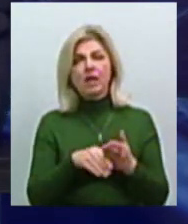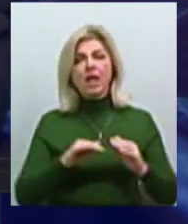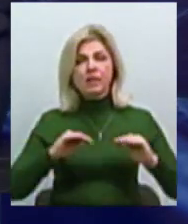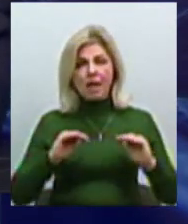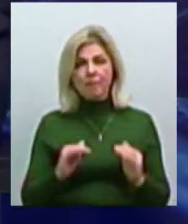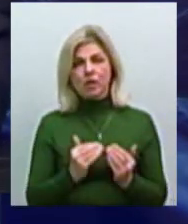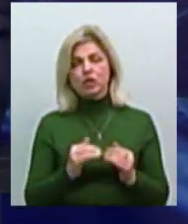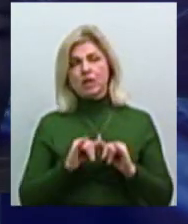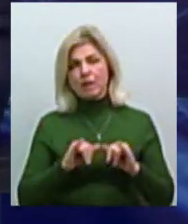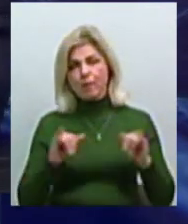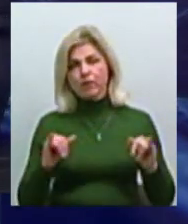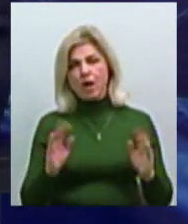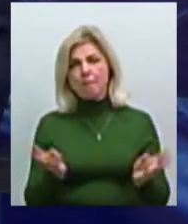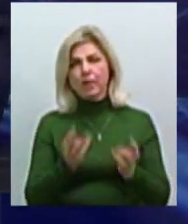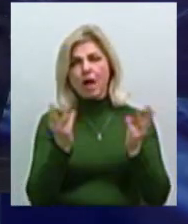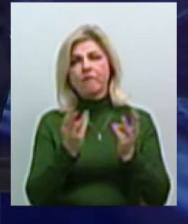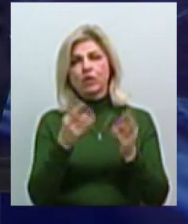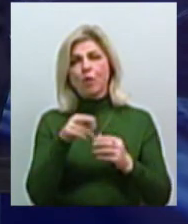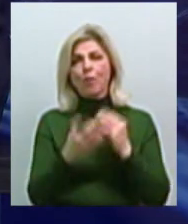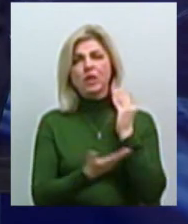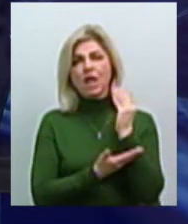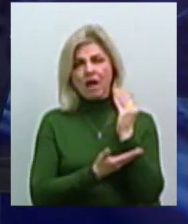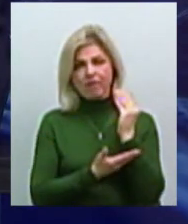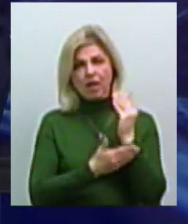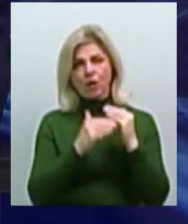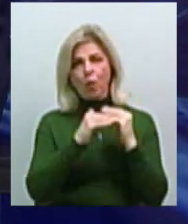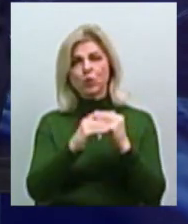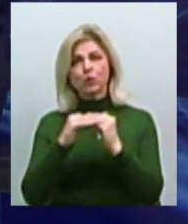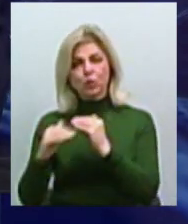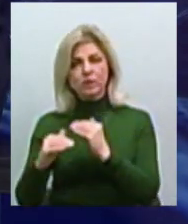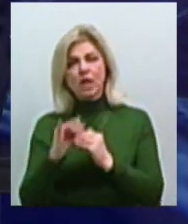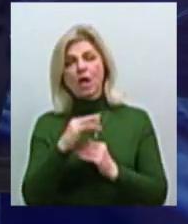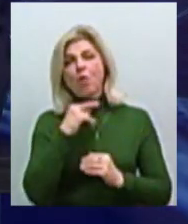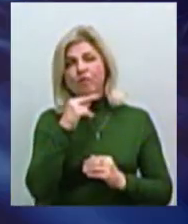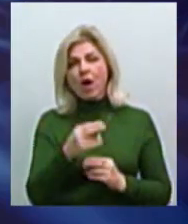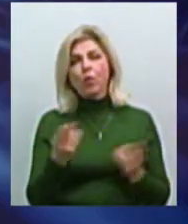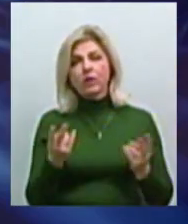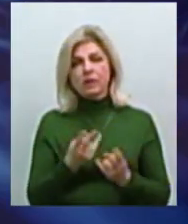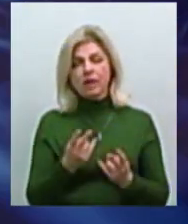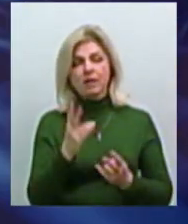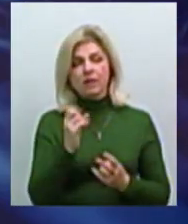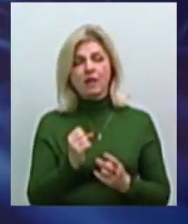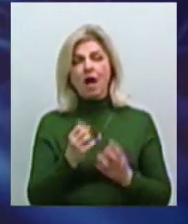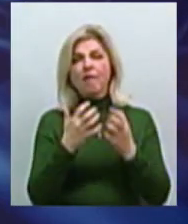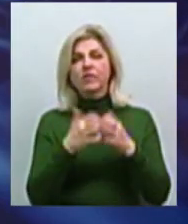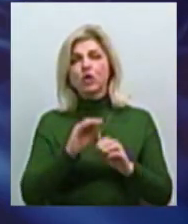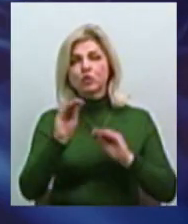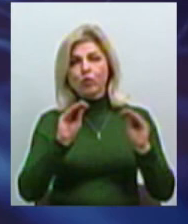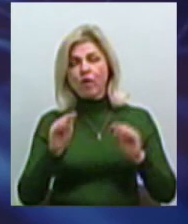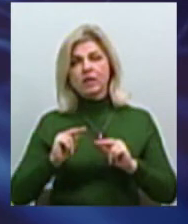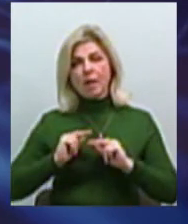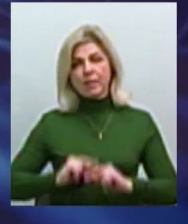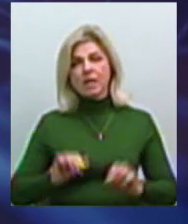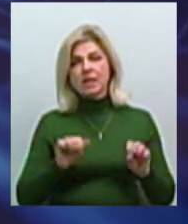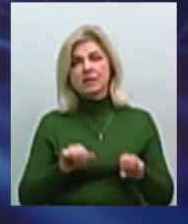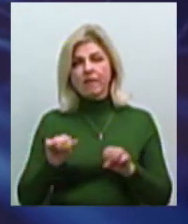найменшому розповсюдженню пламені по дерев'яних конструкціях. І особливу увагу необхідно звернути на влаштування та працездатність